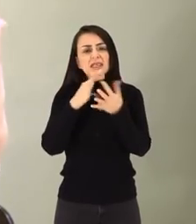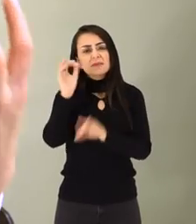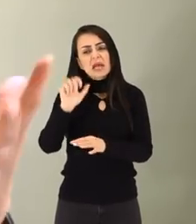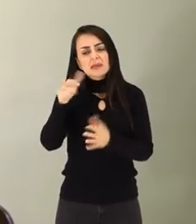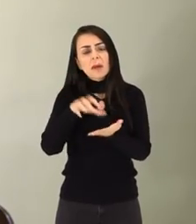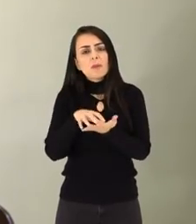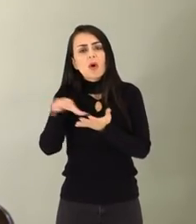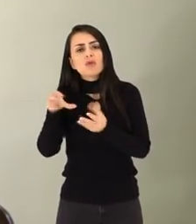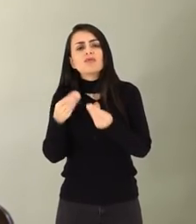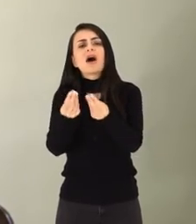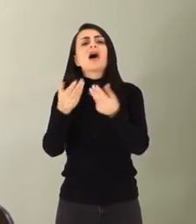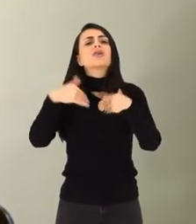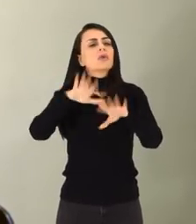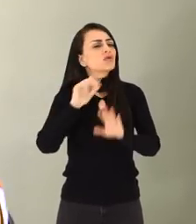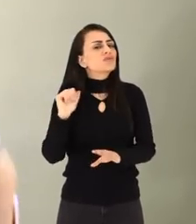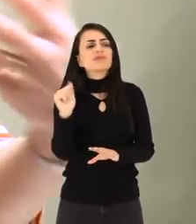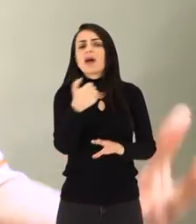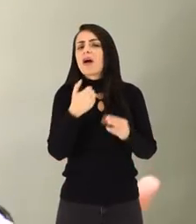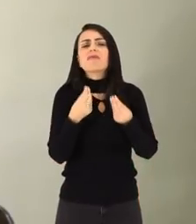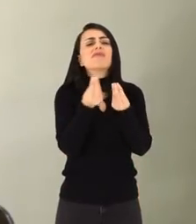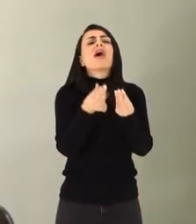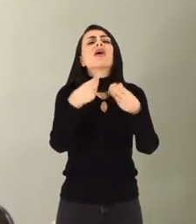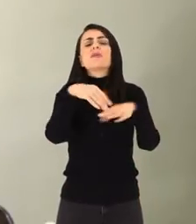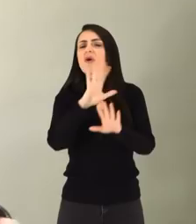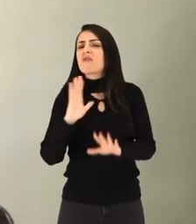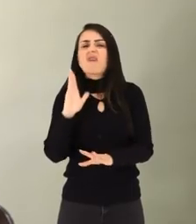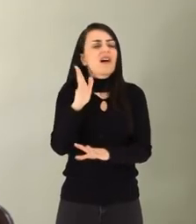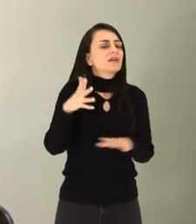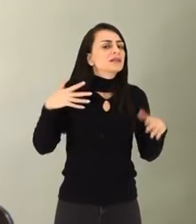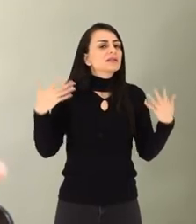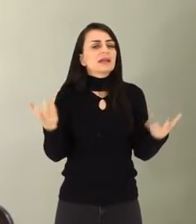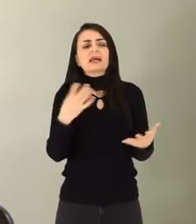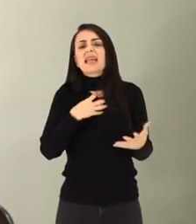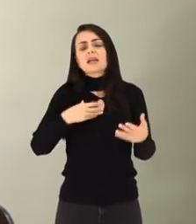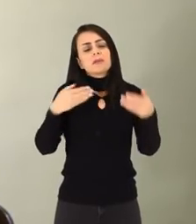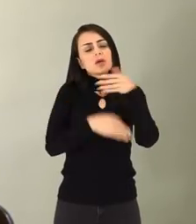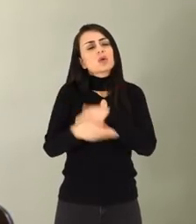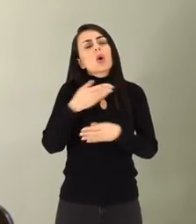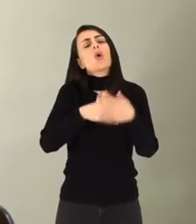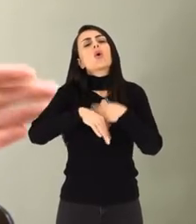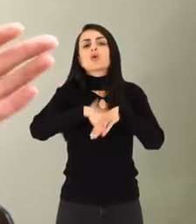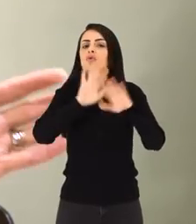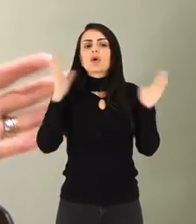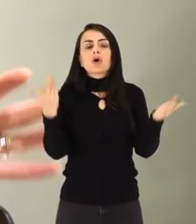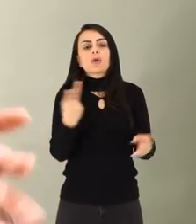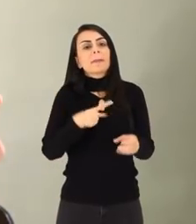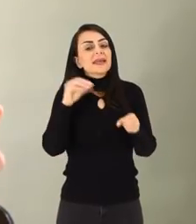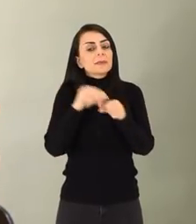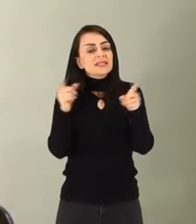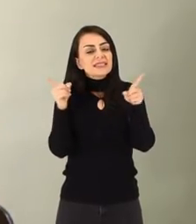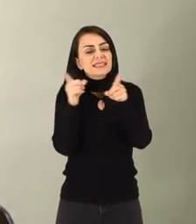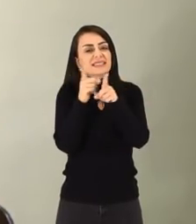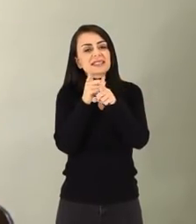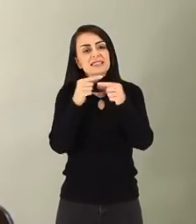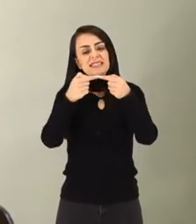kimseye zaman ayırmıyorum ve o değerinden fazla değer biçmeye çalışmıyorum, kendimi yormuyorum. Her şeyin bir kıvamı var bana